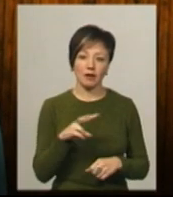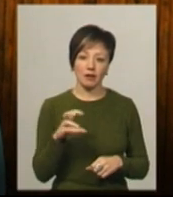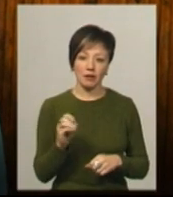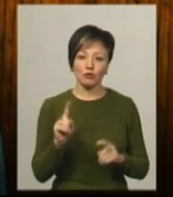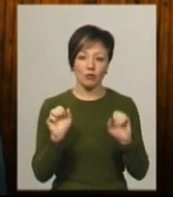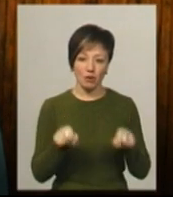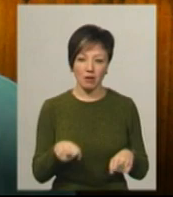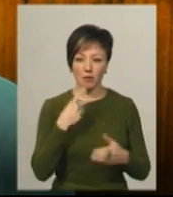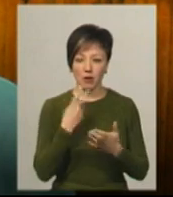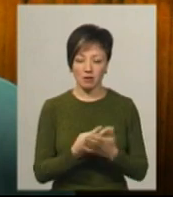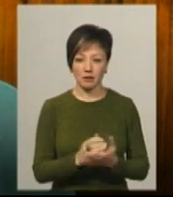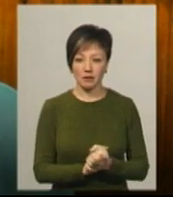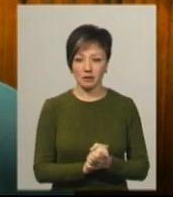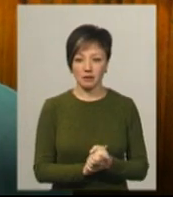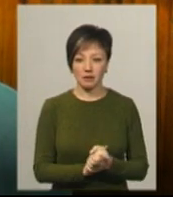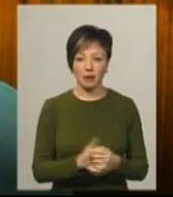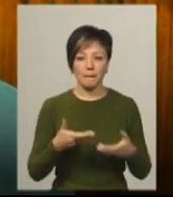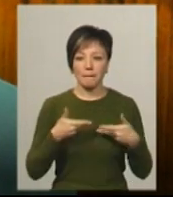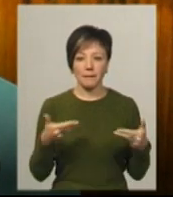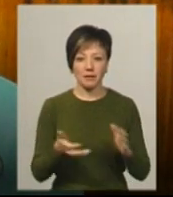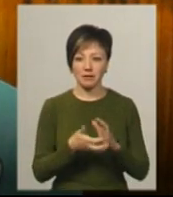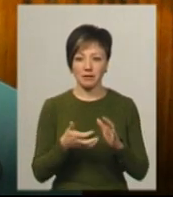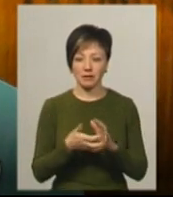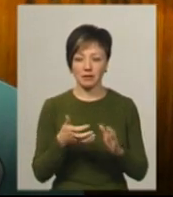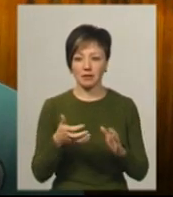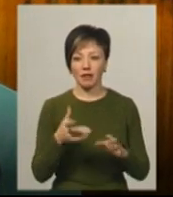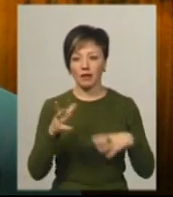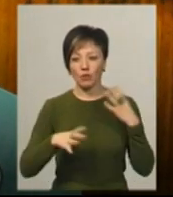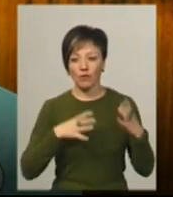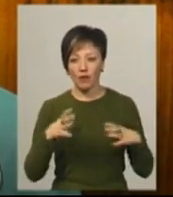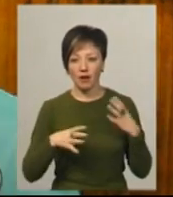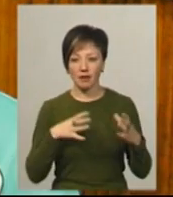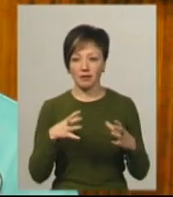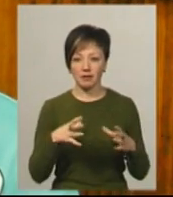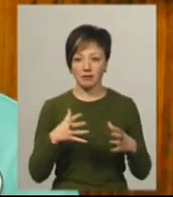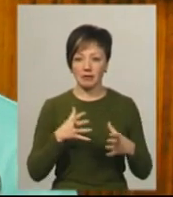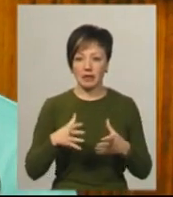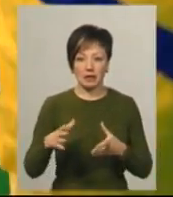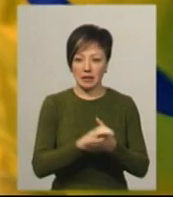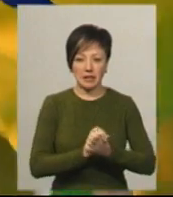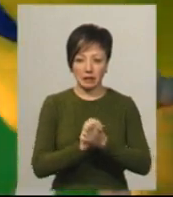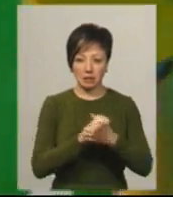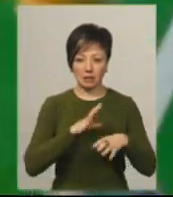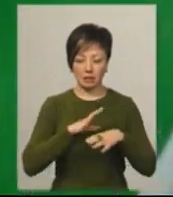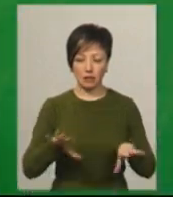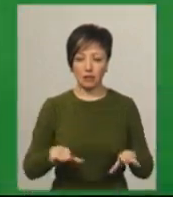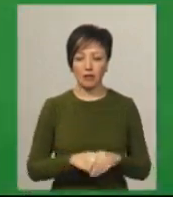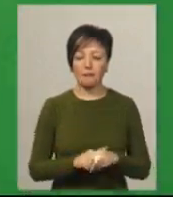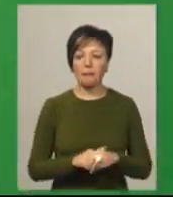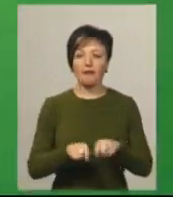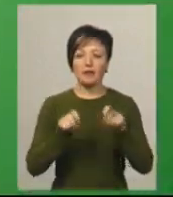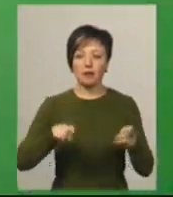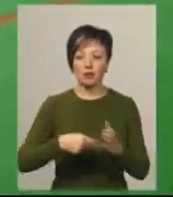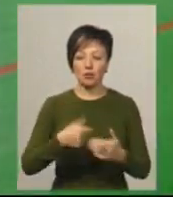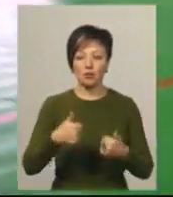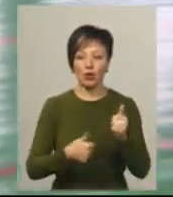що могла, то я показала. Ми не доігруємо типу, на тренуваннях і ми не зібрані були просто. У відкритому міському турнірі